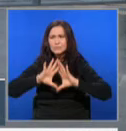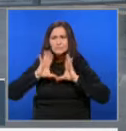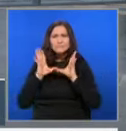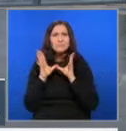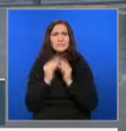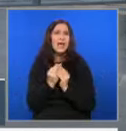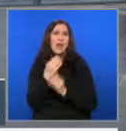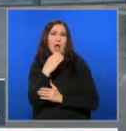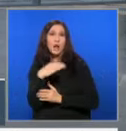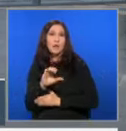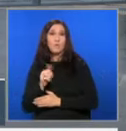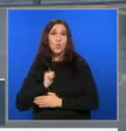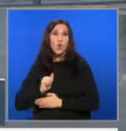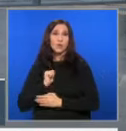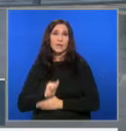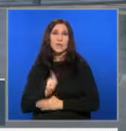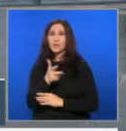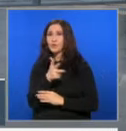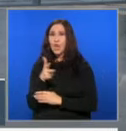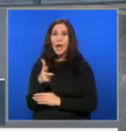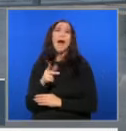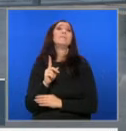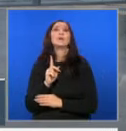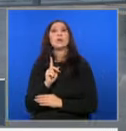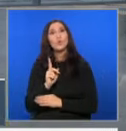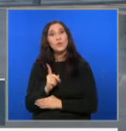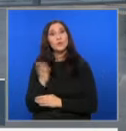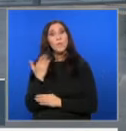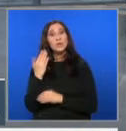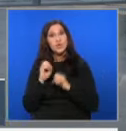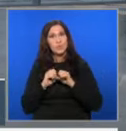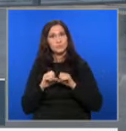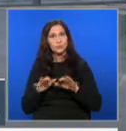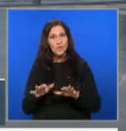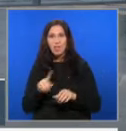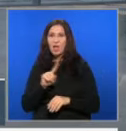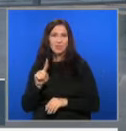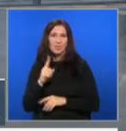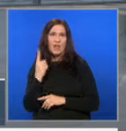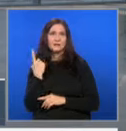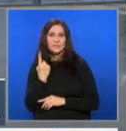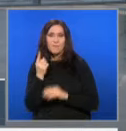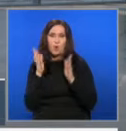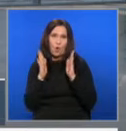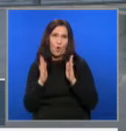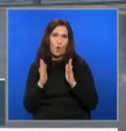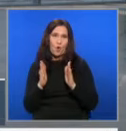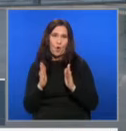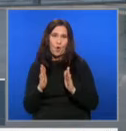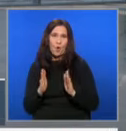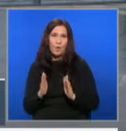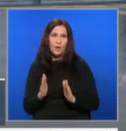целият видеоклип от охранителните камери, които беше разпространен, а не само